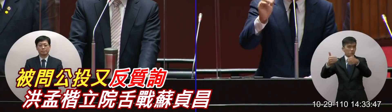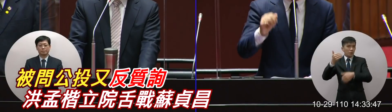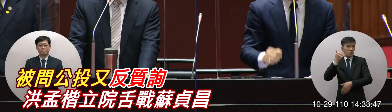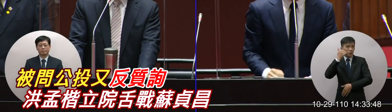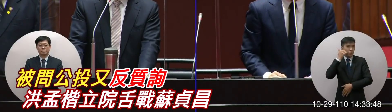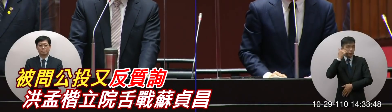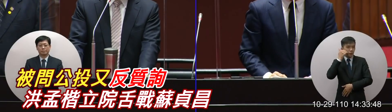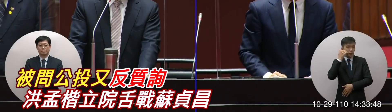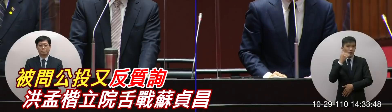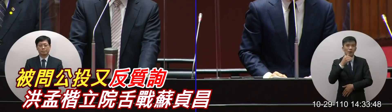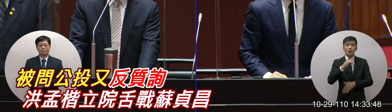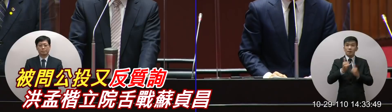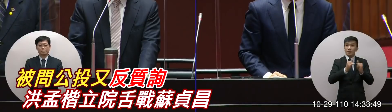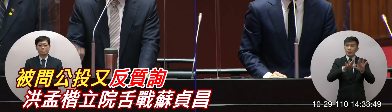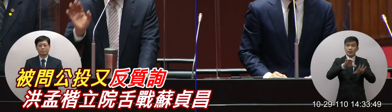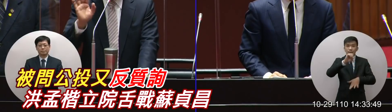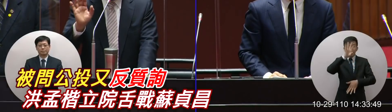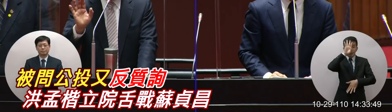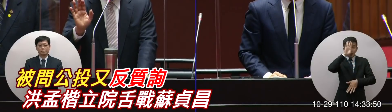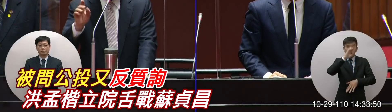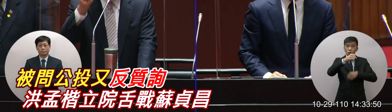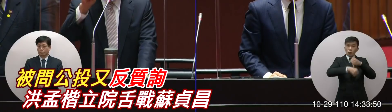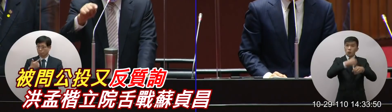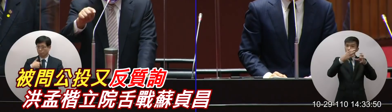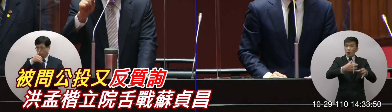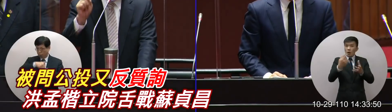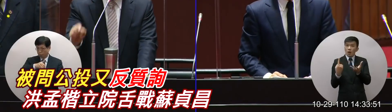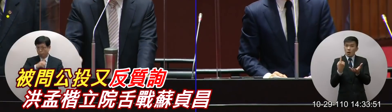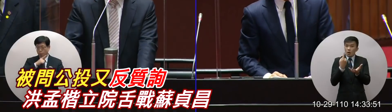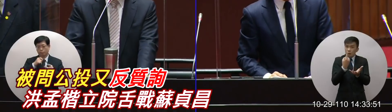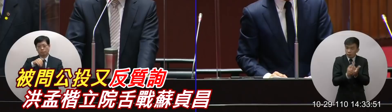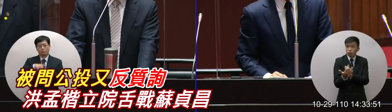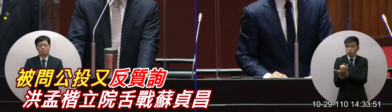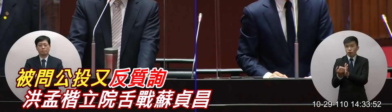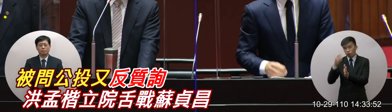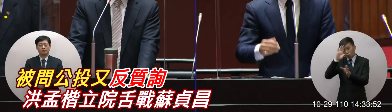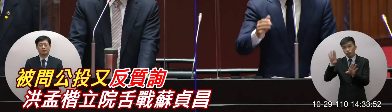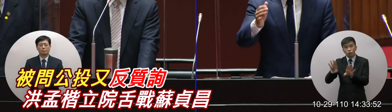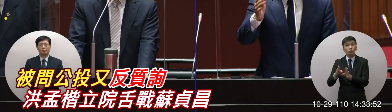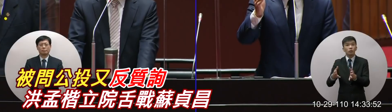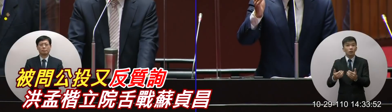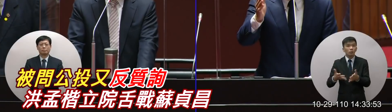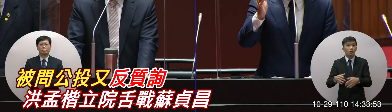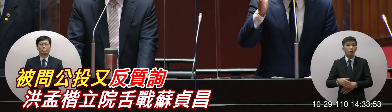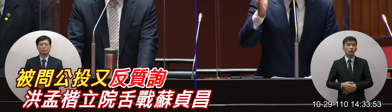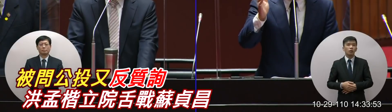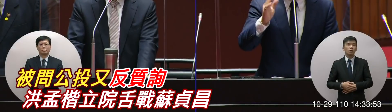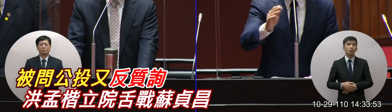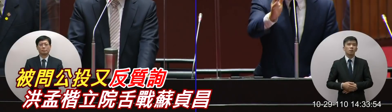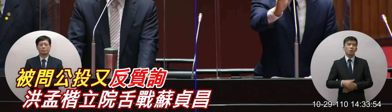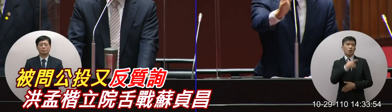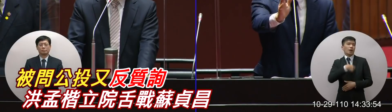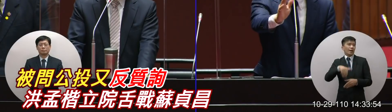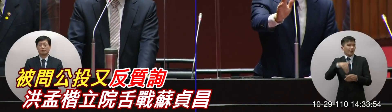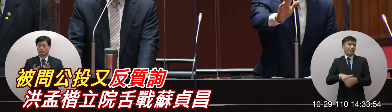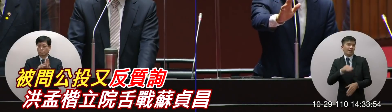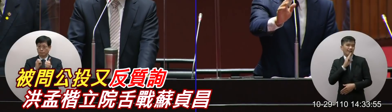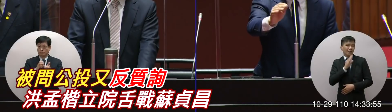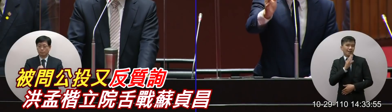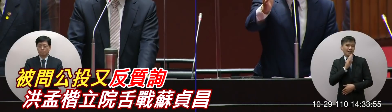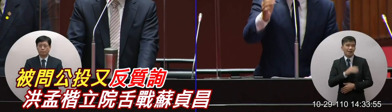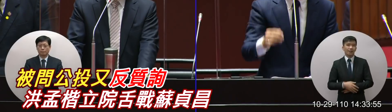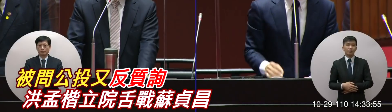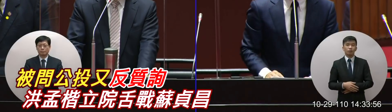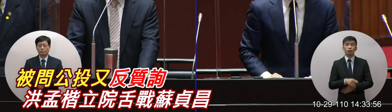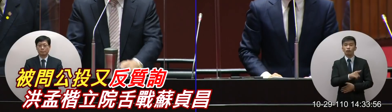主办的活动，要不要请假？ 这个不是选举，这是公投。 不是选举嘛？您刚刚一直没关系，主委还没有